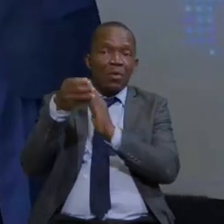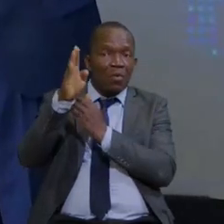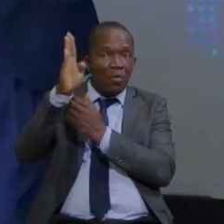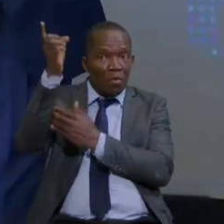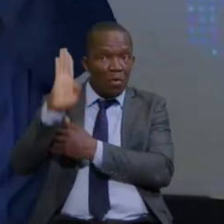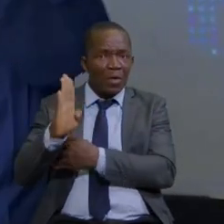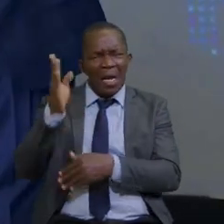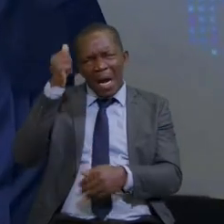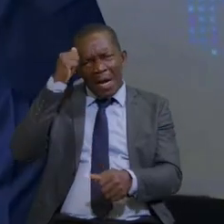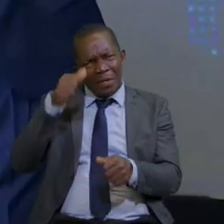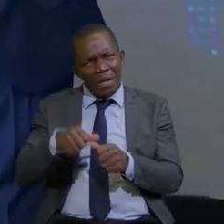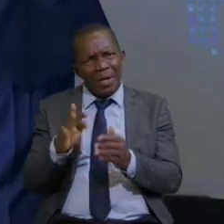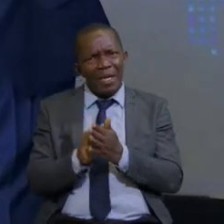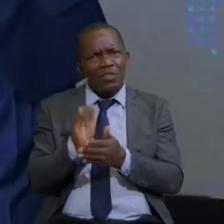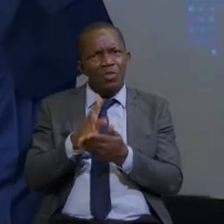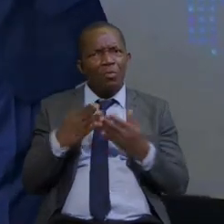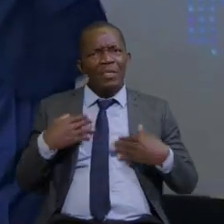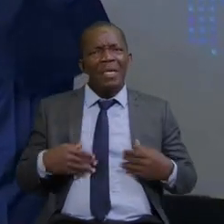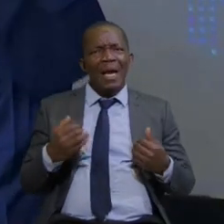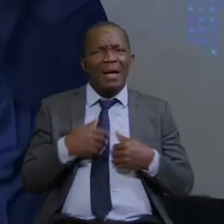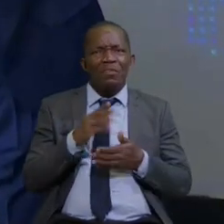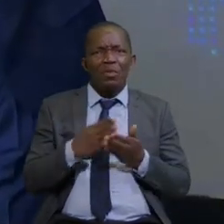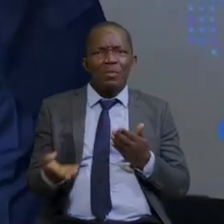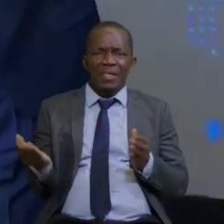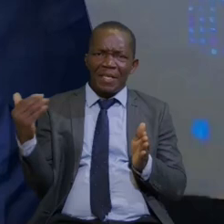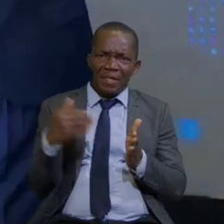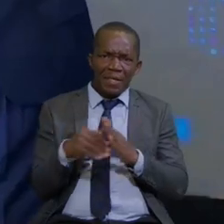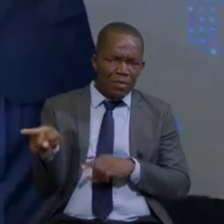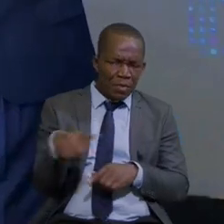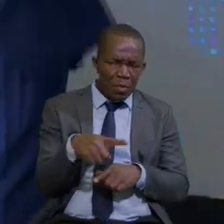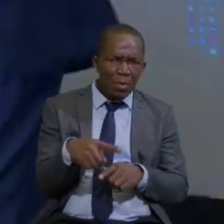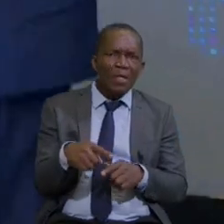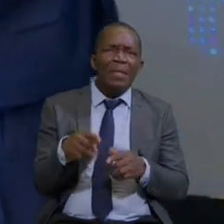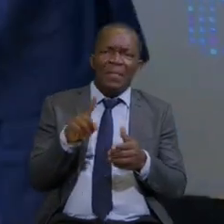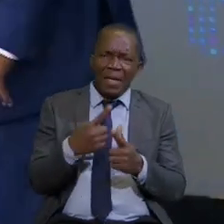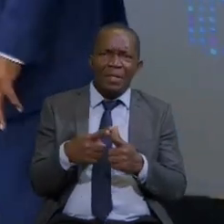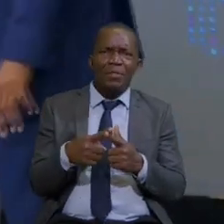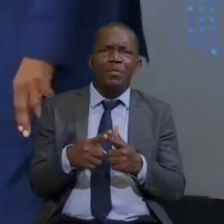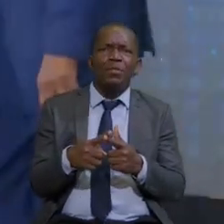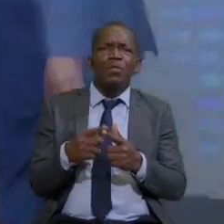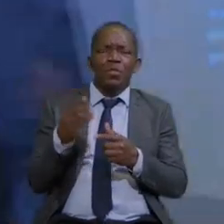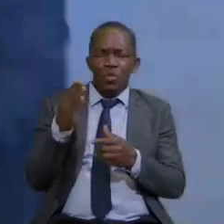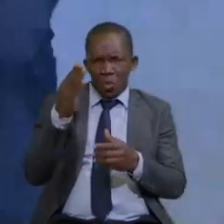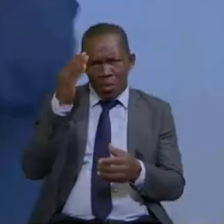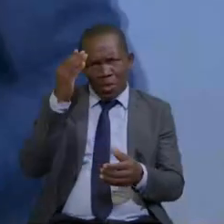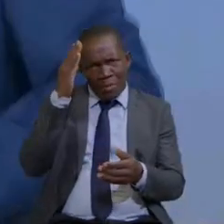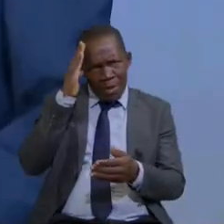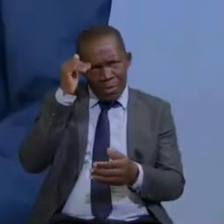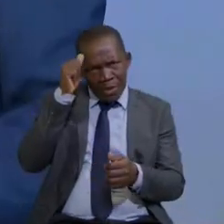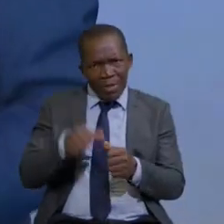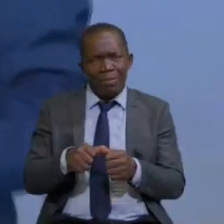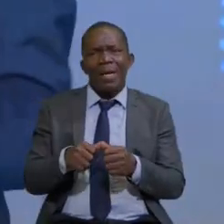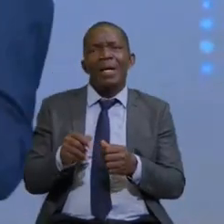quelque chose à observer. Il dit, nous devons enseigner à chacun quelque chose à observer. Laisse ton don